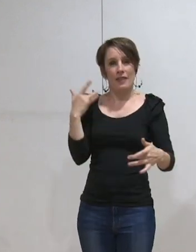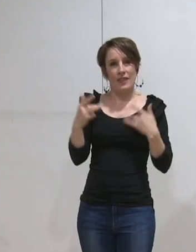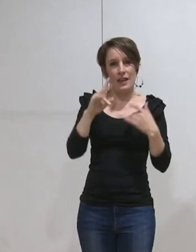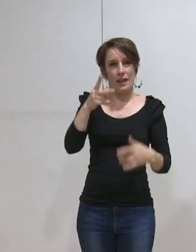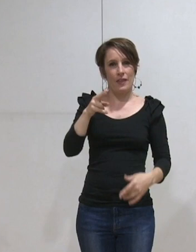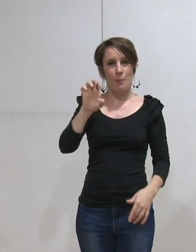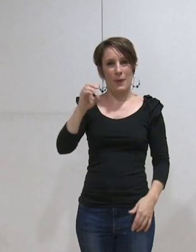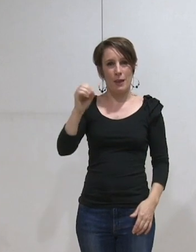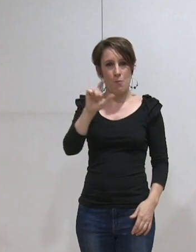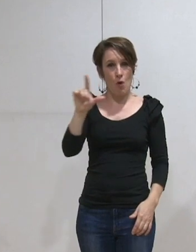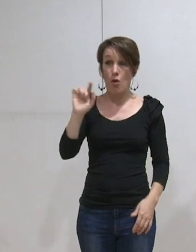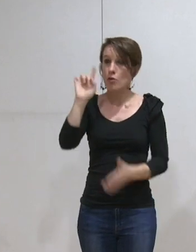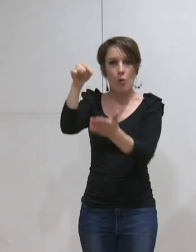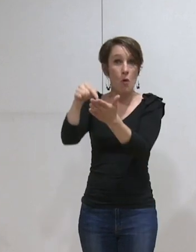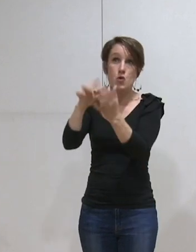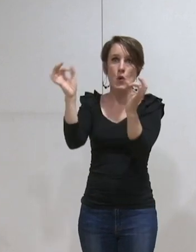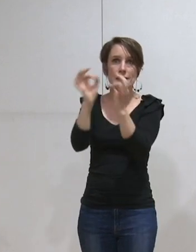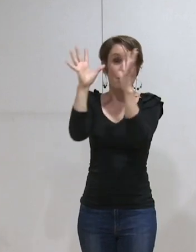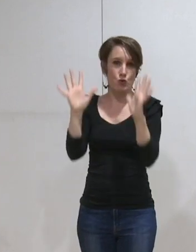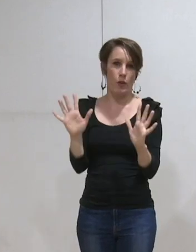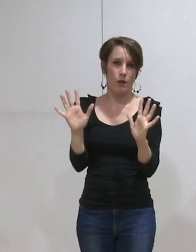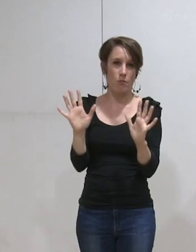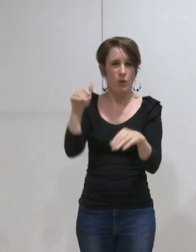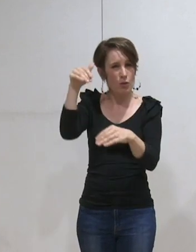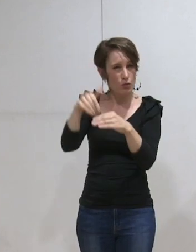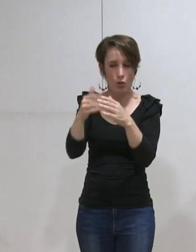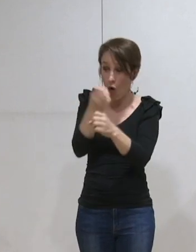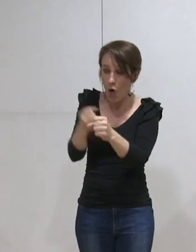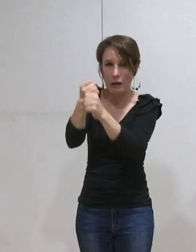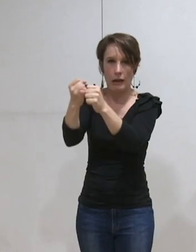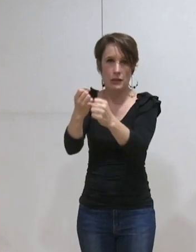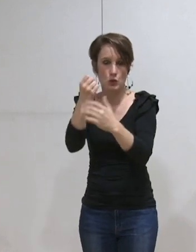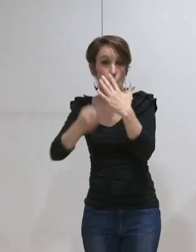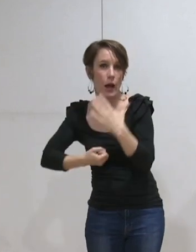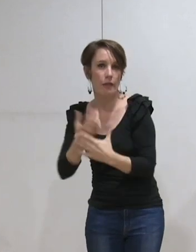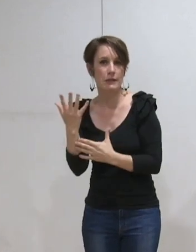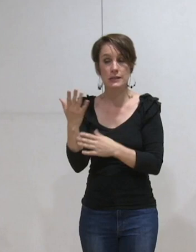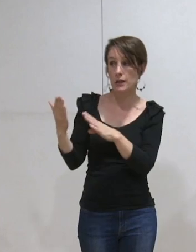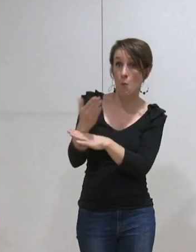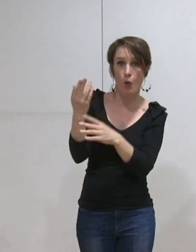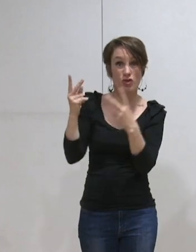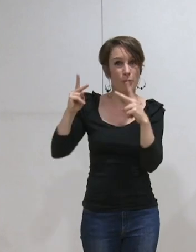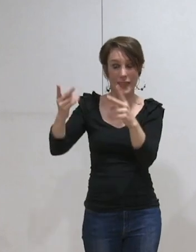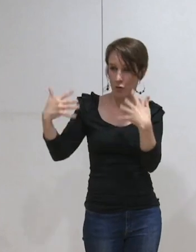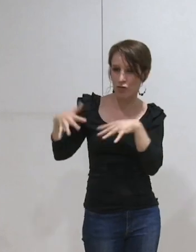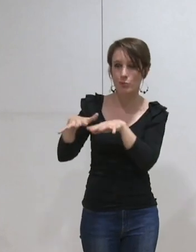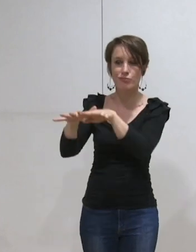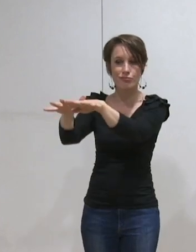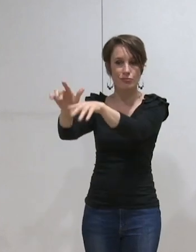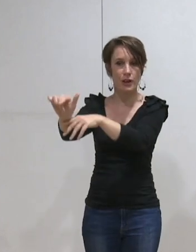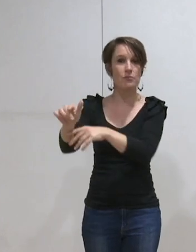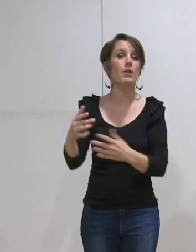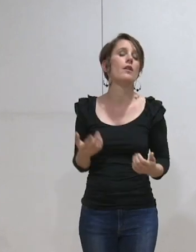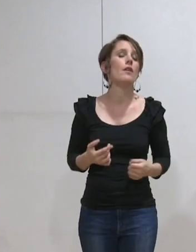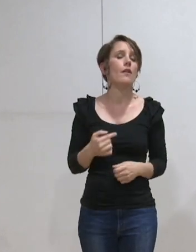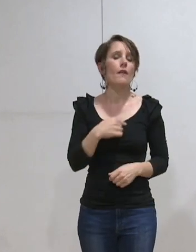où se sont toujours étroitement mêlé créations artistiques et projets pédagogiques nous sommes je le sais ici nombreux à avoir en